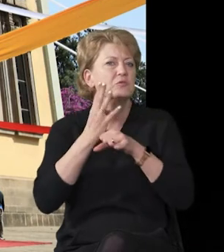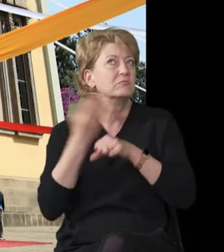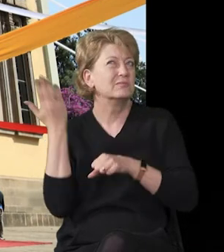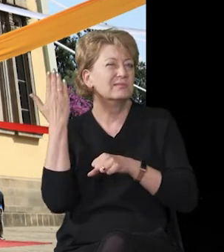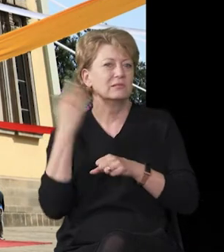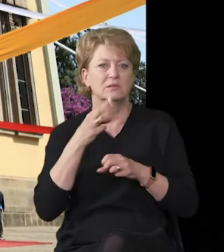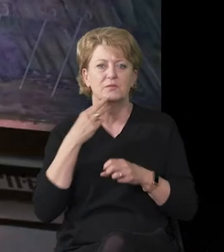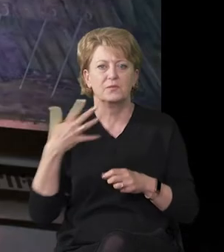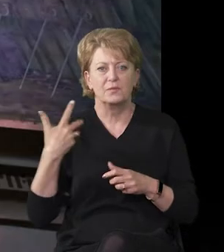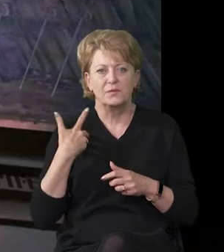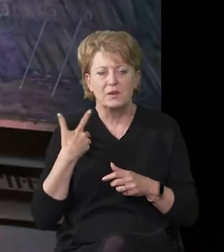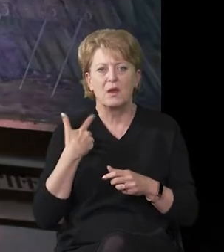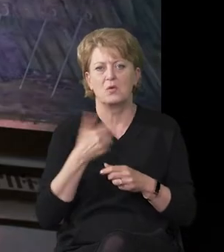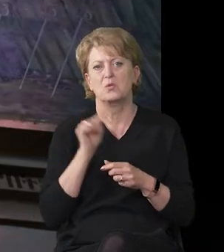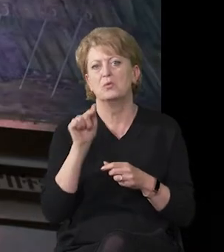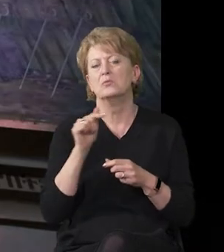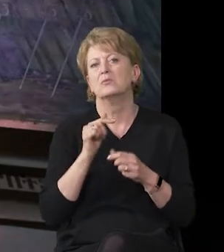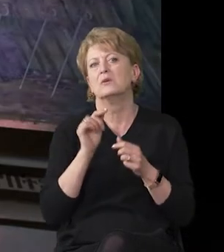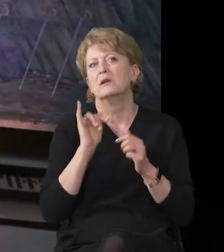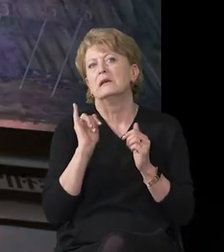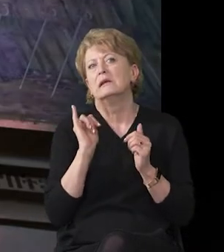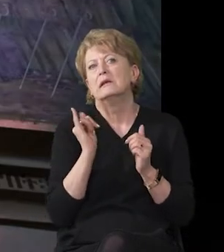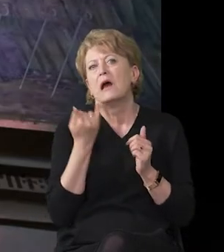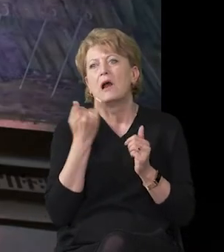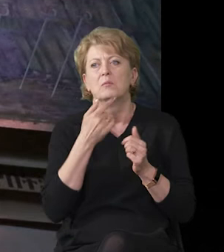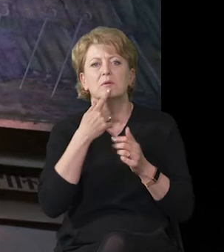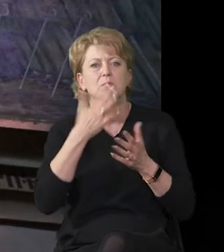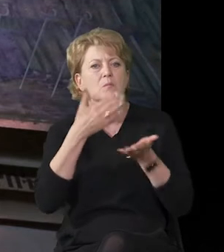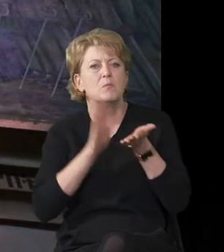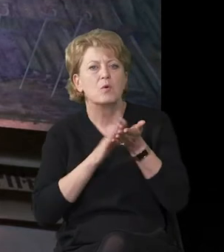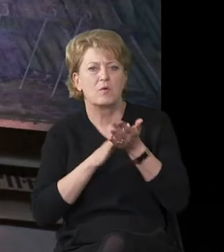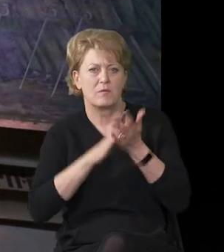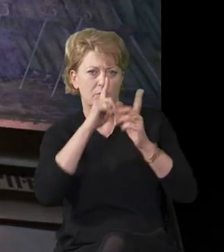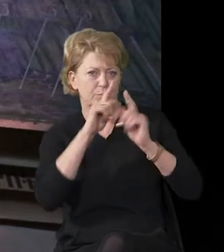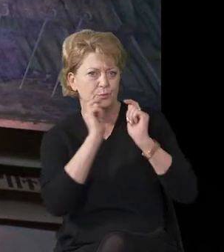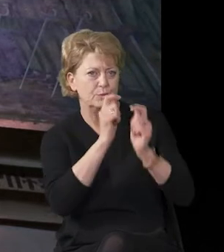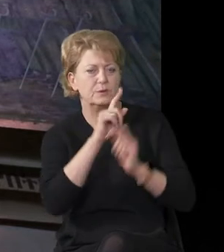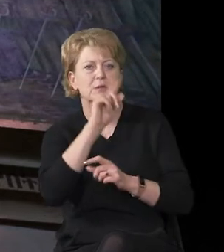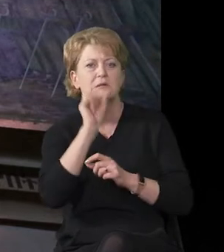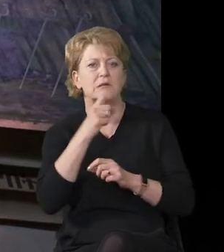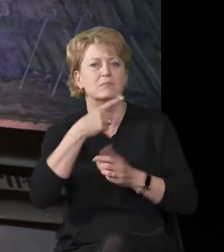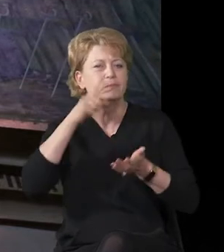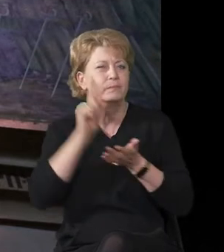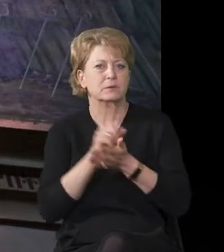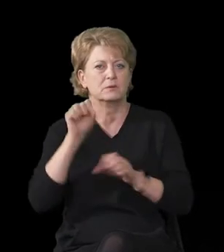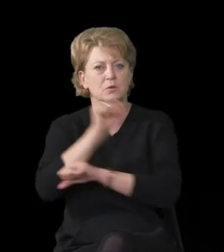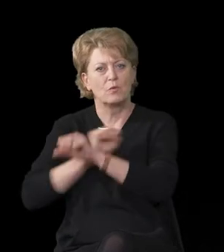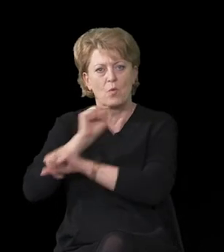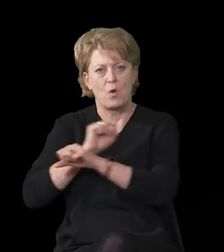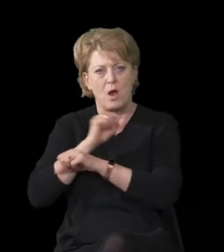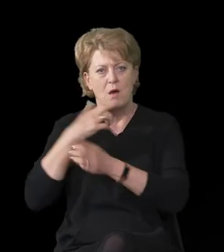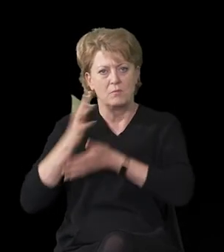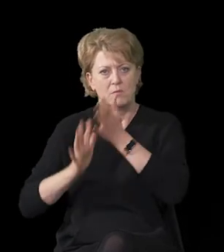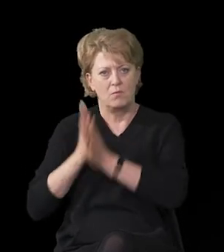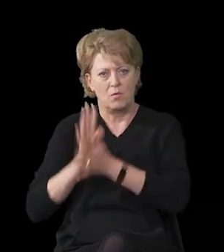Selassie jako swego rodzaju wotum za zwycięstwo w wojnie z włoską okupacją.